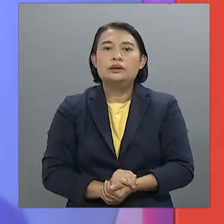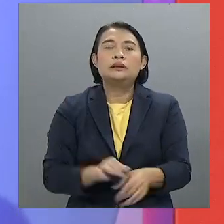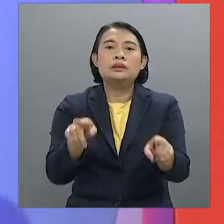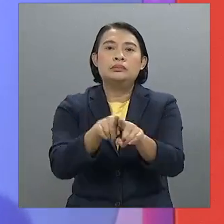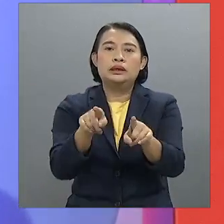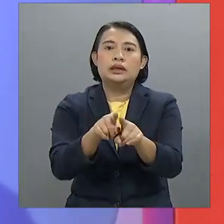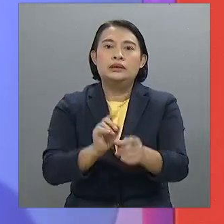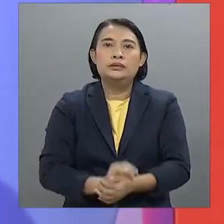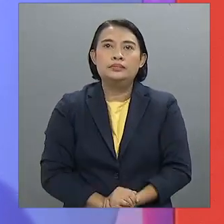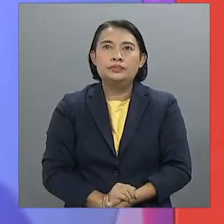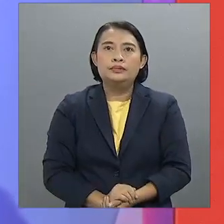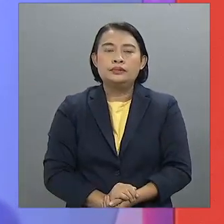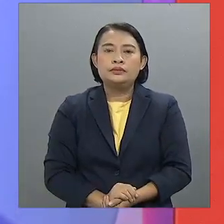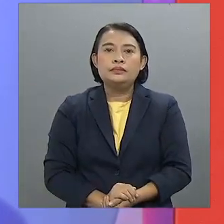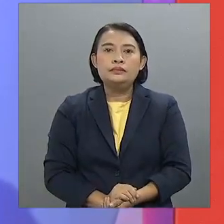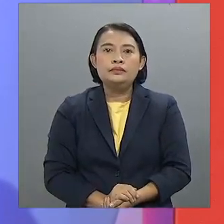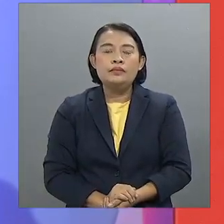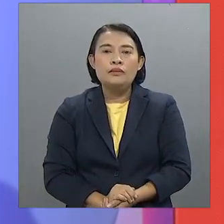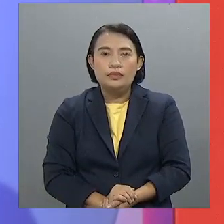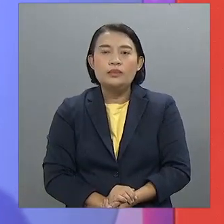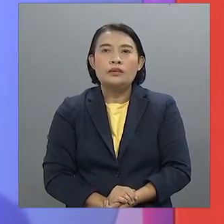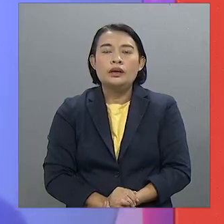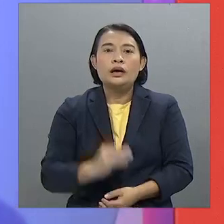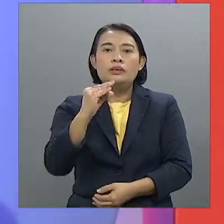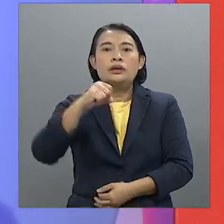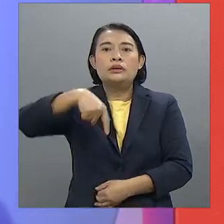มันเดินดินเองน้ำและกินเลยไม่ได้นะคุณผู้ชมครับในลักษณะเดียวกับผงถ่านเลยอ่ะใช่แล้วผงถ่านผงคาร์บอนที่เขาขายอยู่เนี่ยคุณผู้ชมฮะไม่ใช่ว่าเราจะเอาถ่านมาทุบแล้วก็กินกินเพื่อแบบลดอาการท้องเสียเช่นเดียวกันนะครับอ่ะที่เป็นBaking Soda Sodaอยู่ที่บ้านคุณผู้ชมไม่สามารถเอามาผสมน้ำรู้ไปผสมโซดาและบานดื่มได้เหมือนกันนะครับมากันอีกเรื่องหนึ่งที่มีการแชร์บนโลกออนไลน์เหมือนกันครับคุณผู้ชมครับเรื่องเกี่ยวกับการแจ้งเตือนและก็แชร์กันบนโลกออนไลน์นะครับบอกว่าอย่ากลืนหมากฝรั่งเพราะว่าเสี่ยงที่หมากฝรั่งมันจะไปพันลำไส้ได้ยินแต่เด็กแล้วอันนี้นี่มาตั้งแต่เด็กก็น่าห้ามคืนหมากฝรั่งอยที่แจ้งบอกว่าเรื่องนี้เป็นความจริงนะเออทำไมถึงไม่เป็นความจริงมาดูกันครับอยที่แจ้งแบบนี้ครับบอกว่าการกลืนหมากฝรั่งคล้ายกับการคืนอาหารธรรมดาทั่วไปกับแม่ว่าหมากฝรั่งจะมีส่วนผสมที่ทำมาจากสารที่อยู่ในกลุ่มยางสังเคราะห์ซึ่งไม่สามารถย่อยสลายได้ด้วยน้ำย่อย